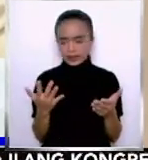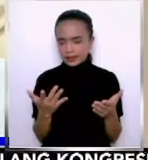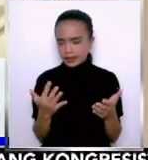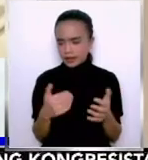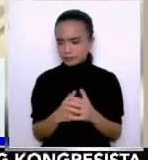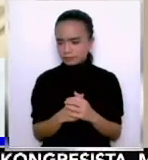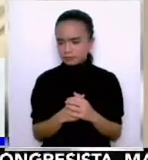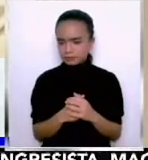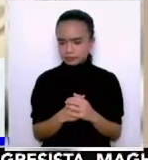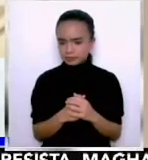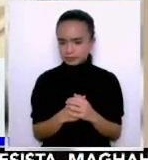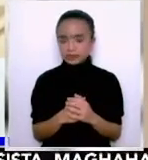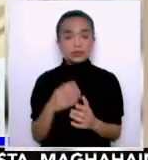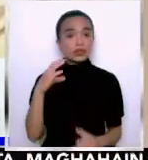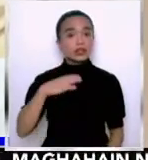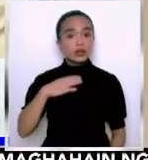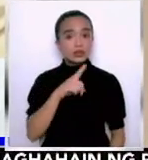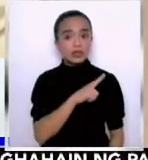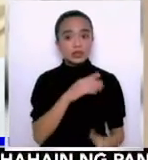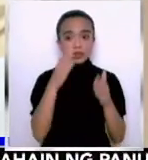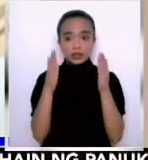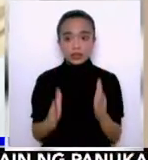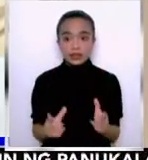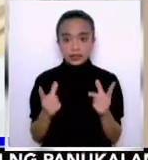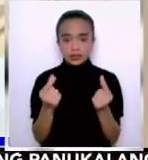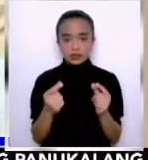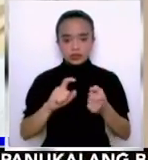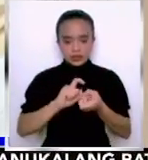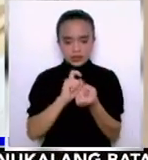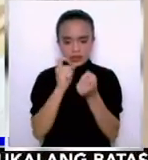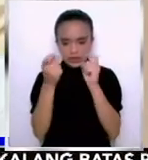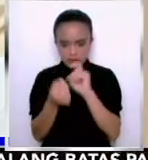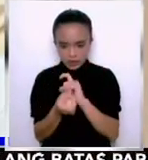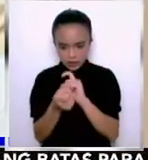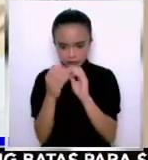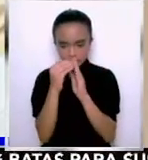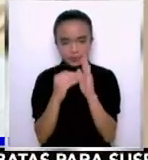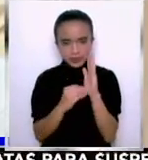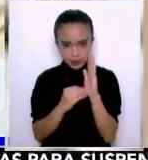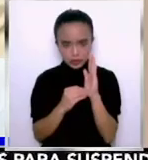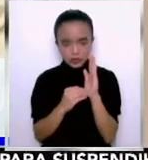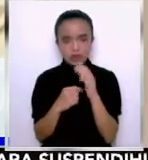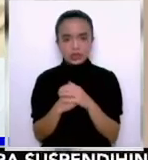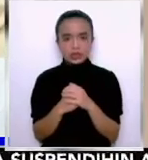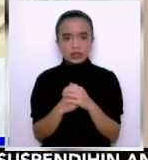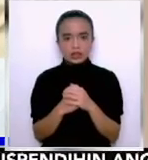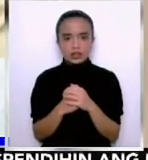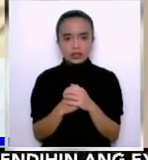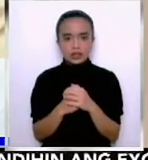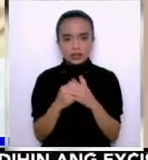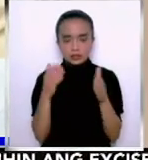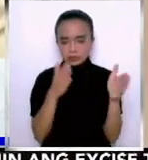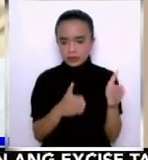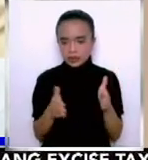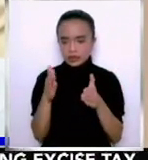the councilors to amend, rectify, adjust their ordinance and EO